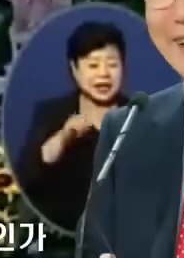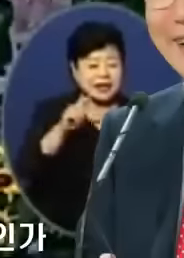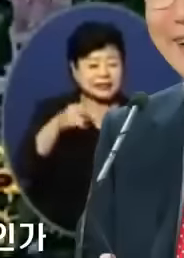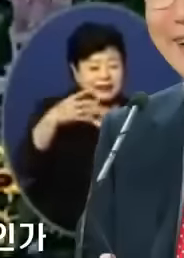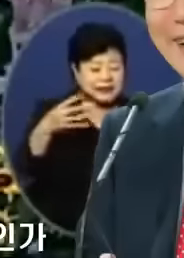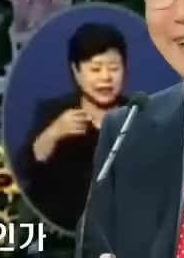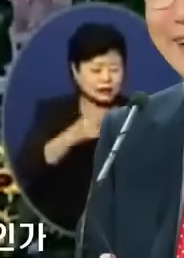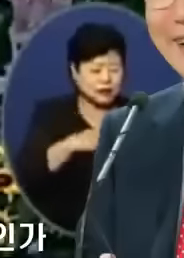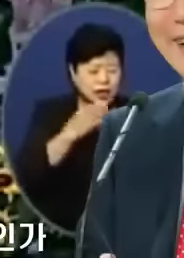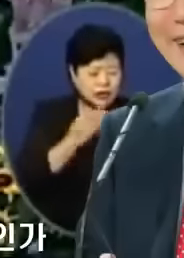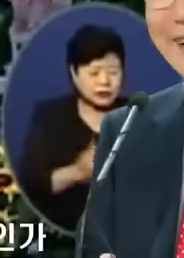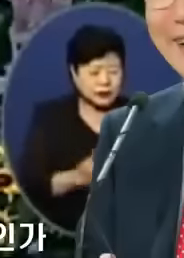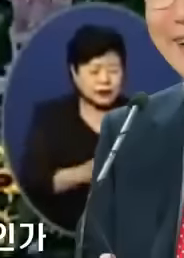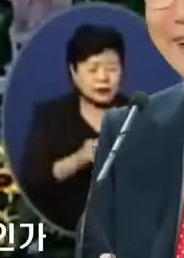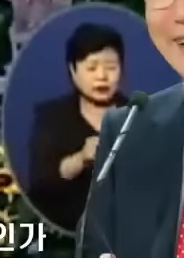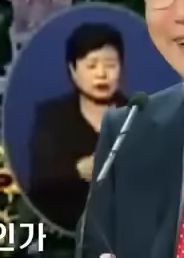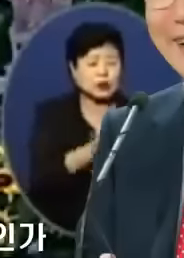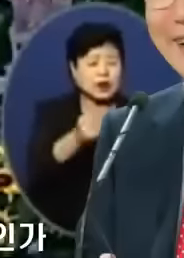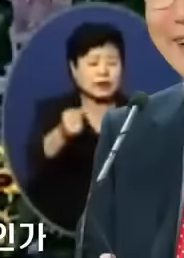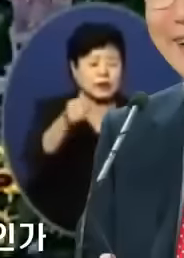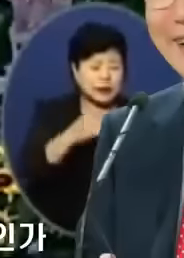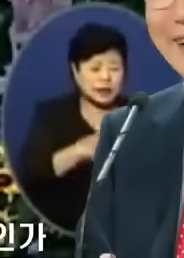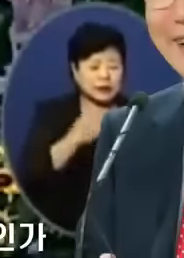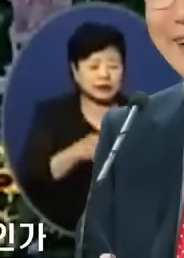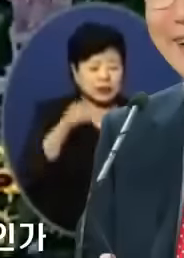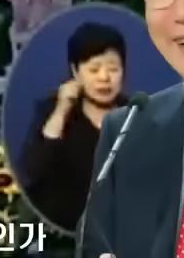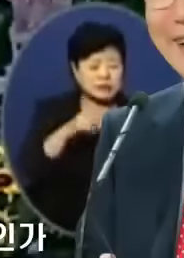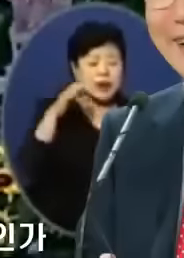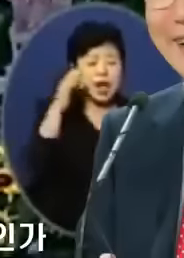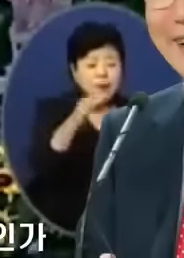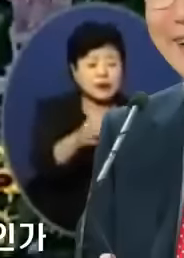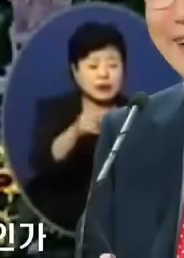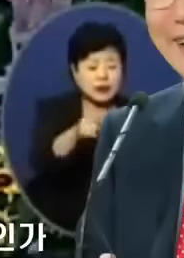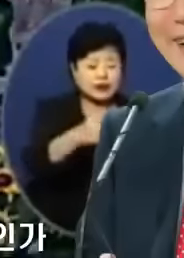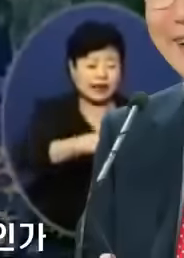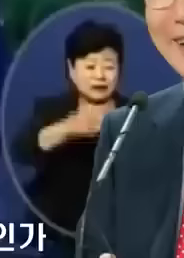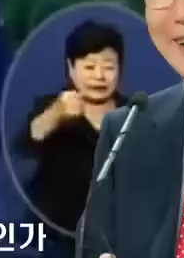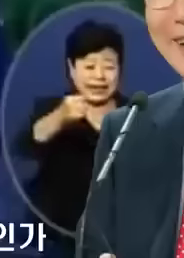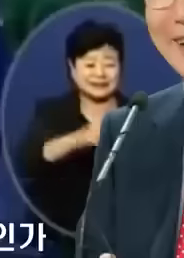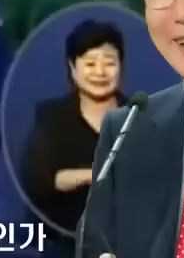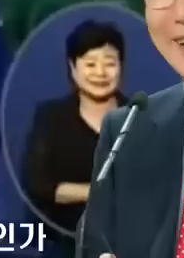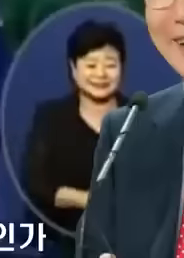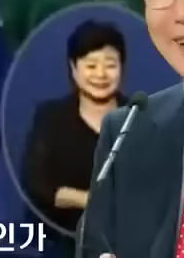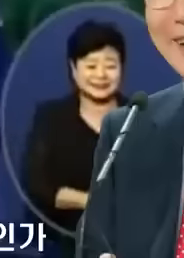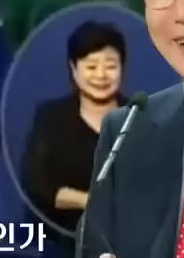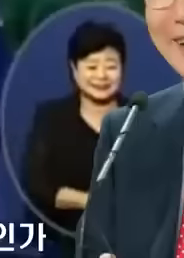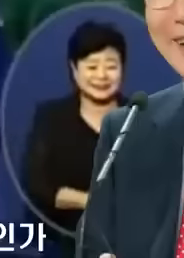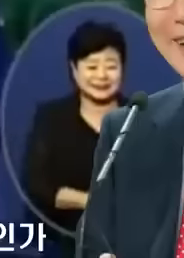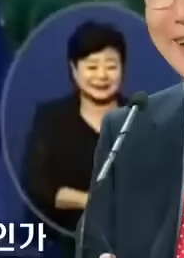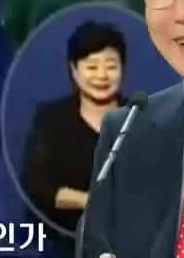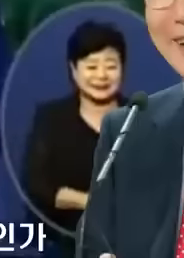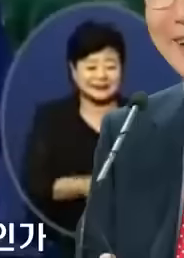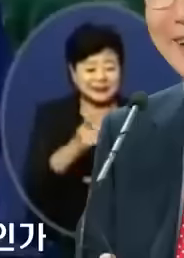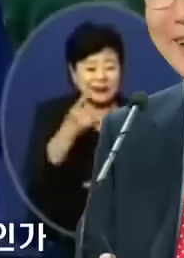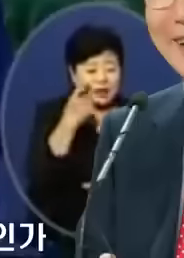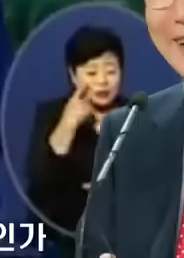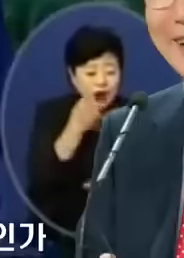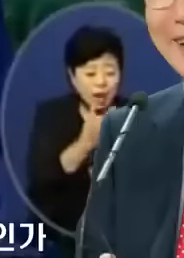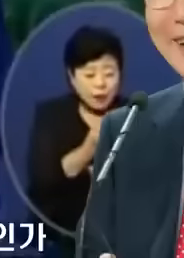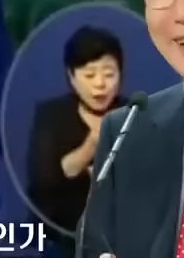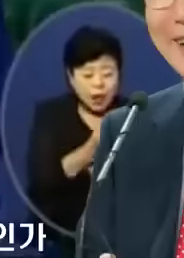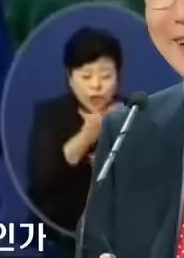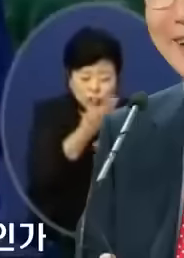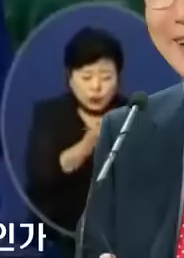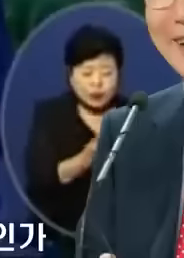너는 두려워하지 말라. 내가 너를 구속하였고 내가 너를 지명하여 불렀나니 너는 내 것이라. 내가 내 눈에